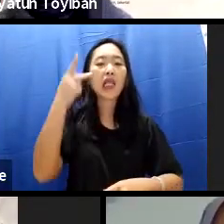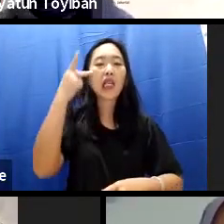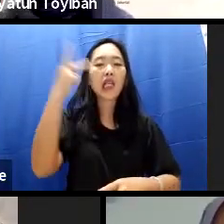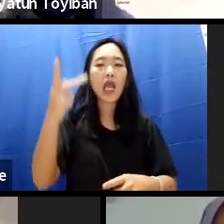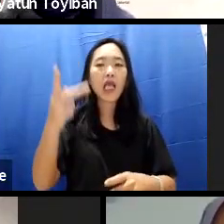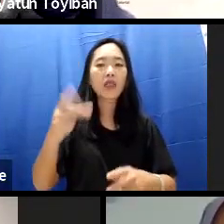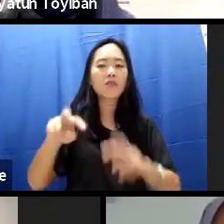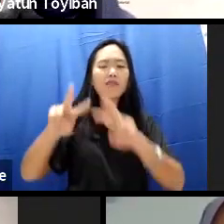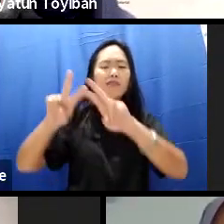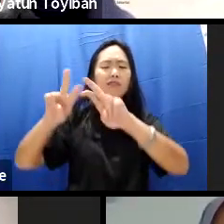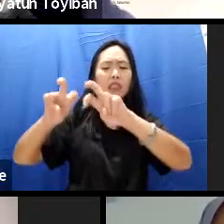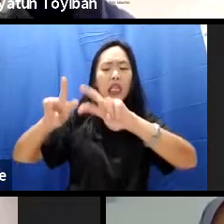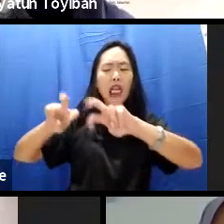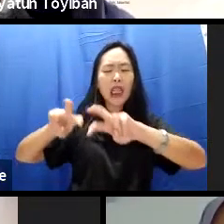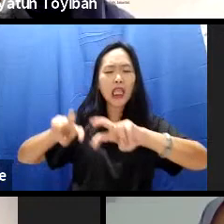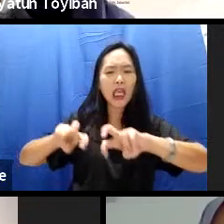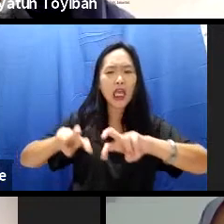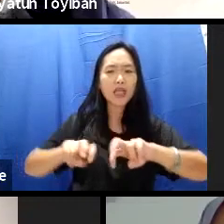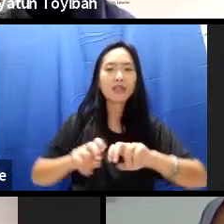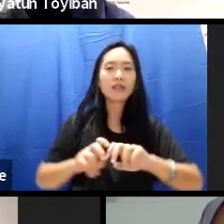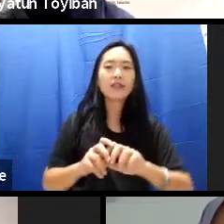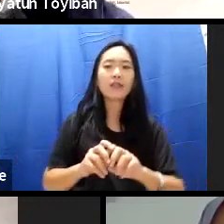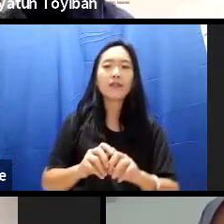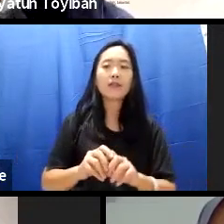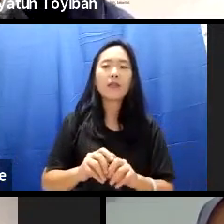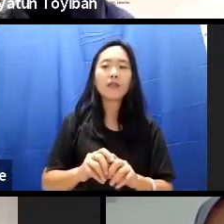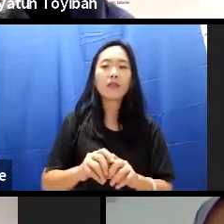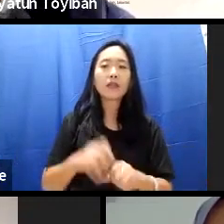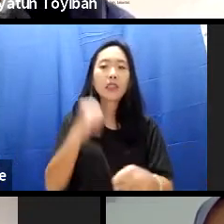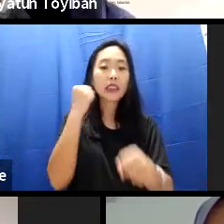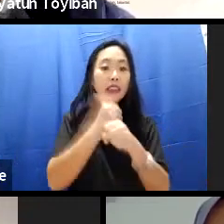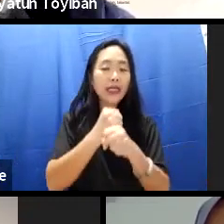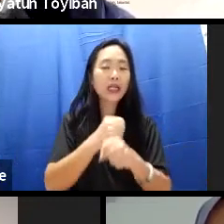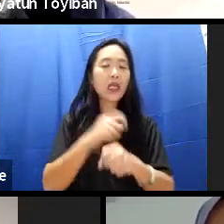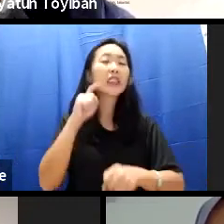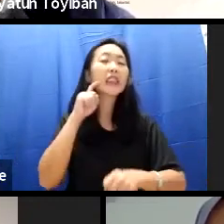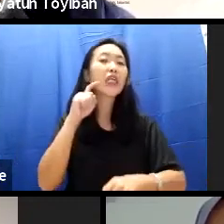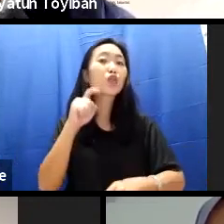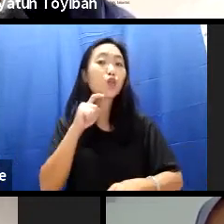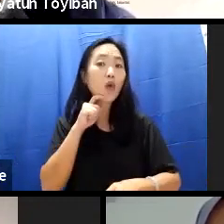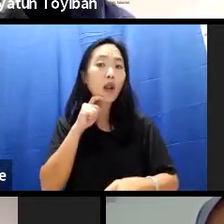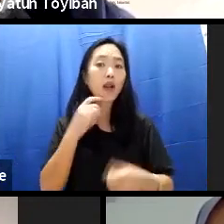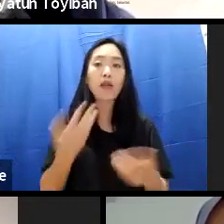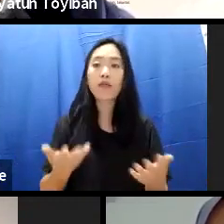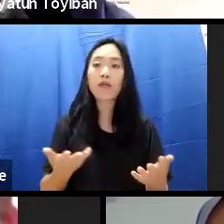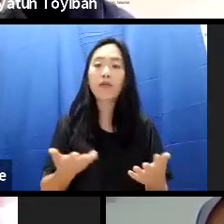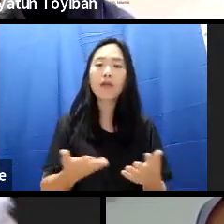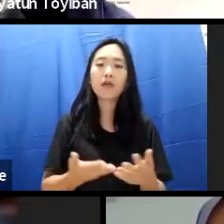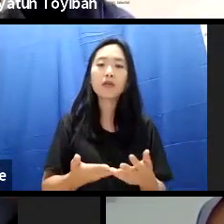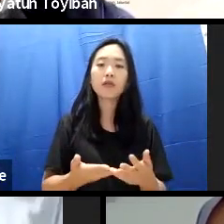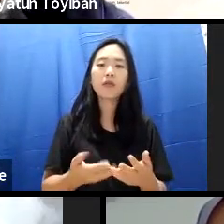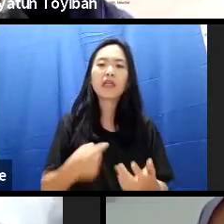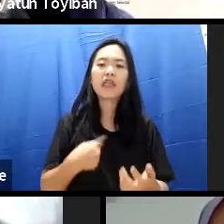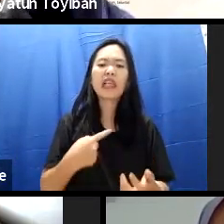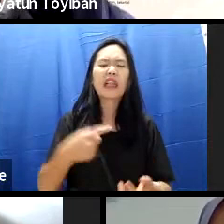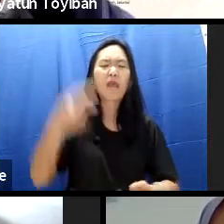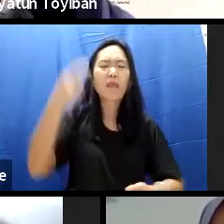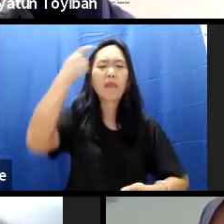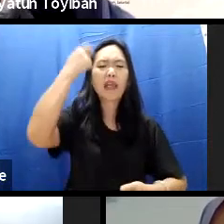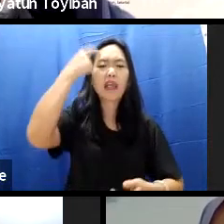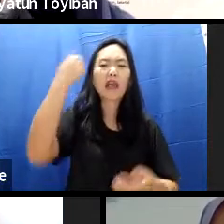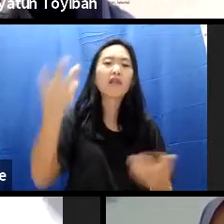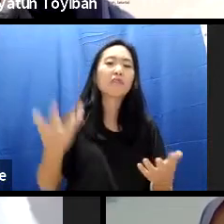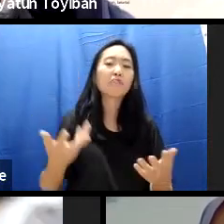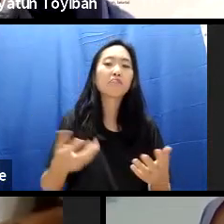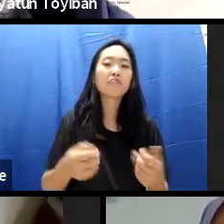gitu ya, sebagai kajian gender, seksualitas itu dianggapnya tanda kutip misalnya lekat